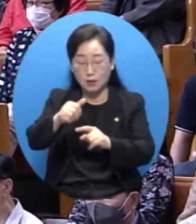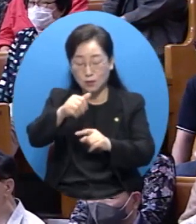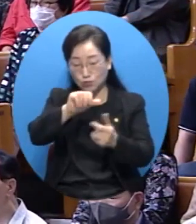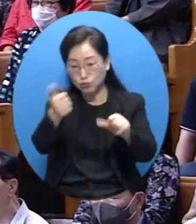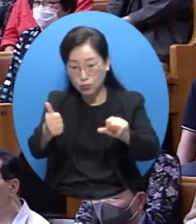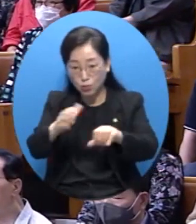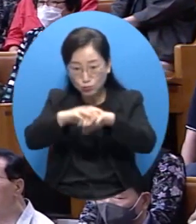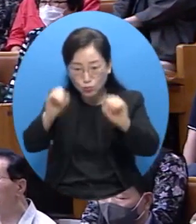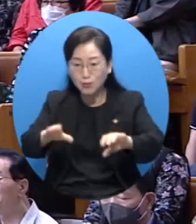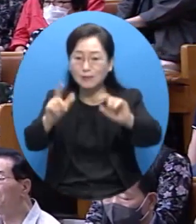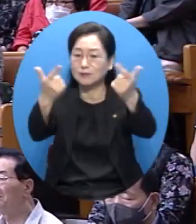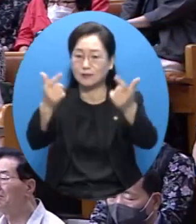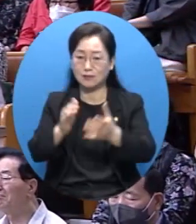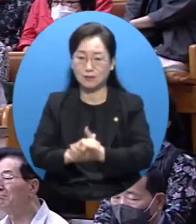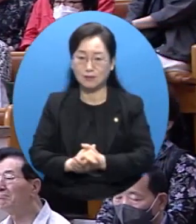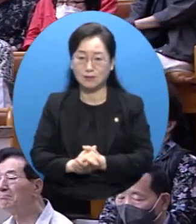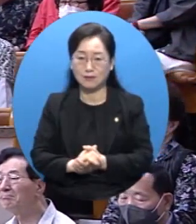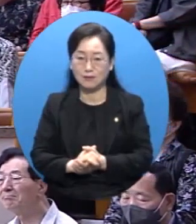아니었습니다.